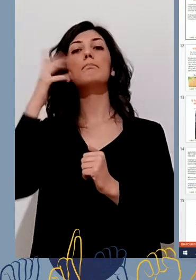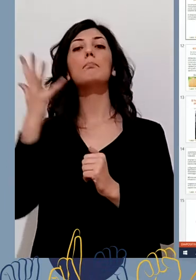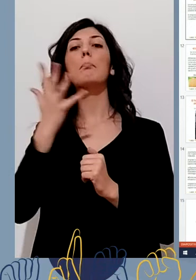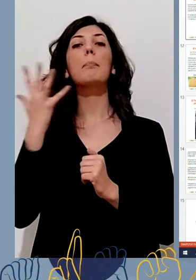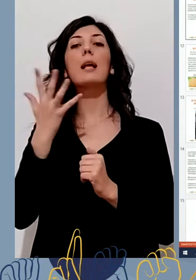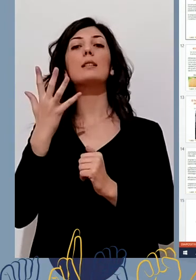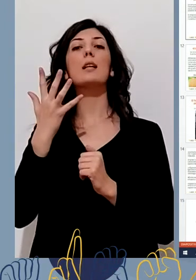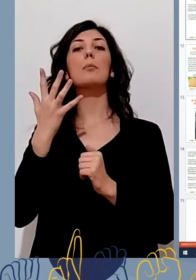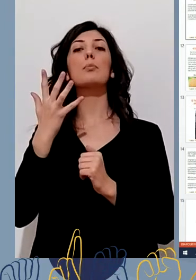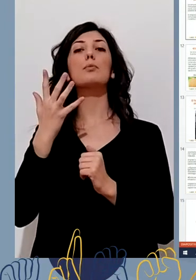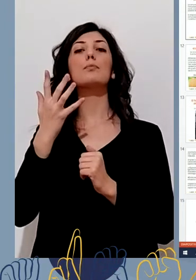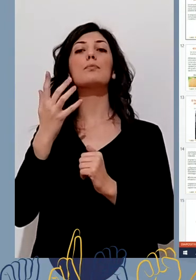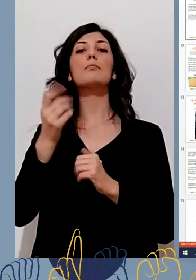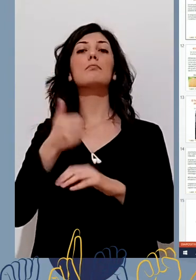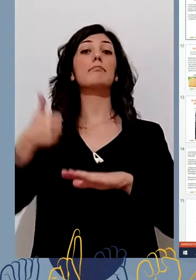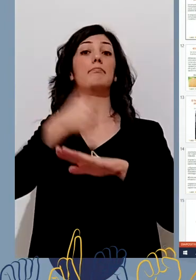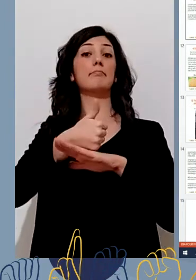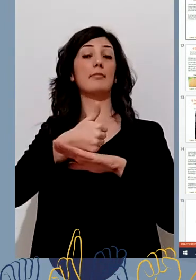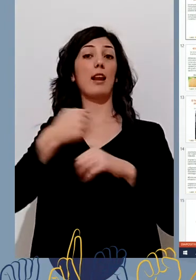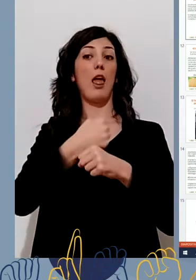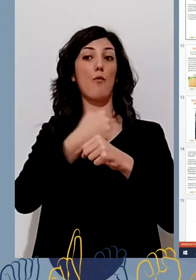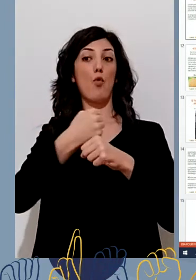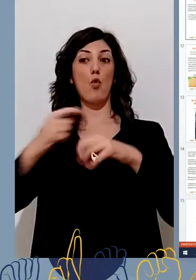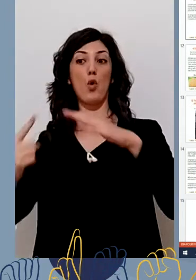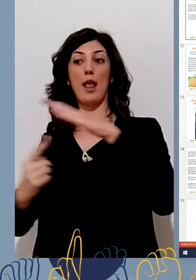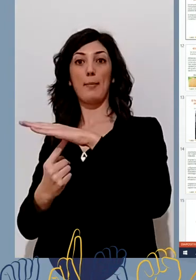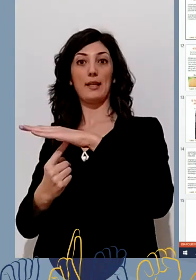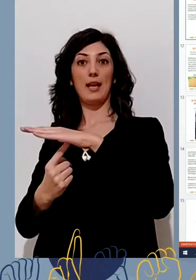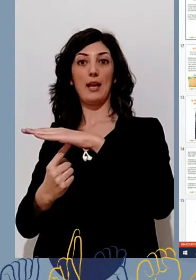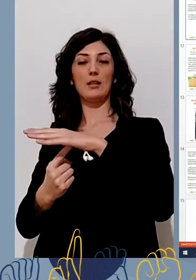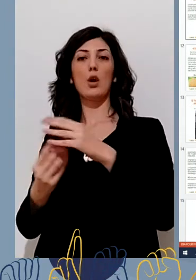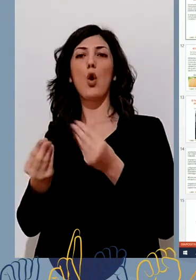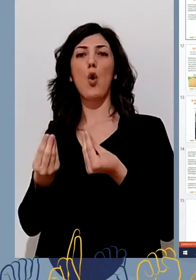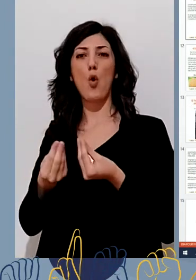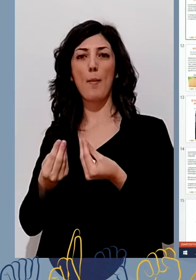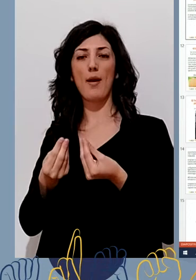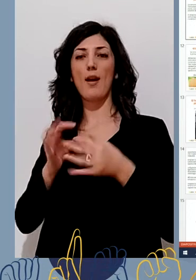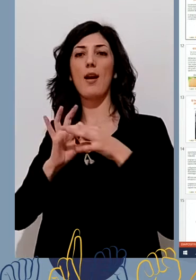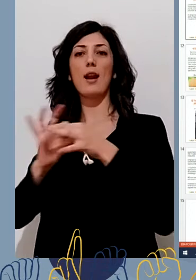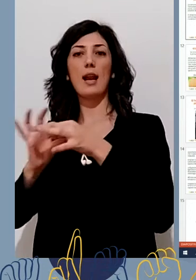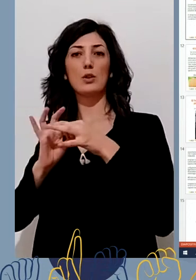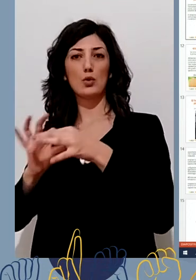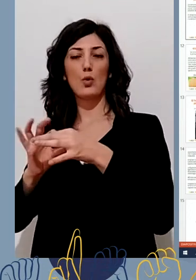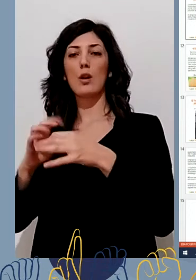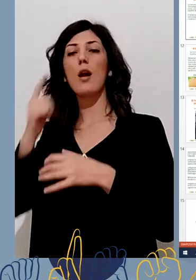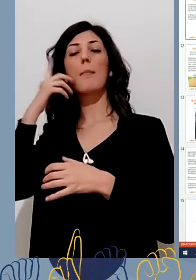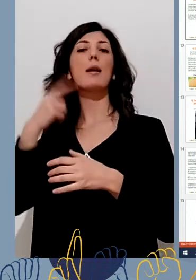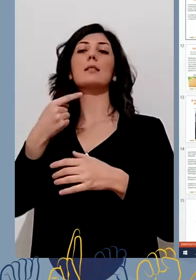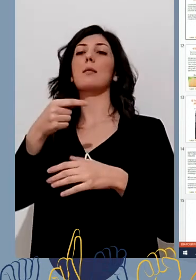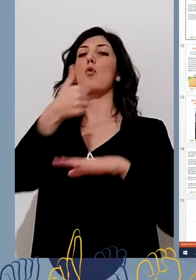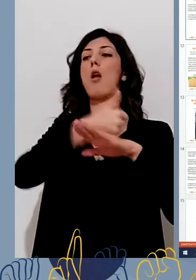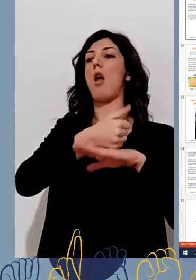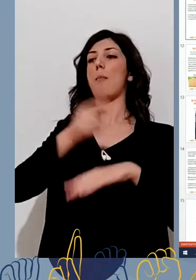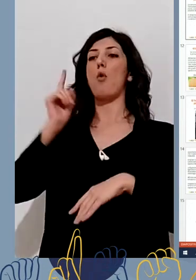nei confronti di un proprio dipendente che può impartirgli ad esempio ordini, e possiamo notare come